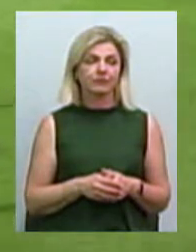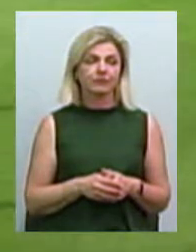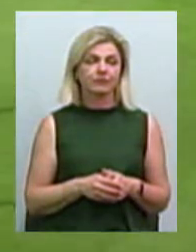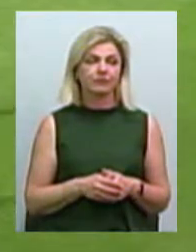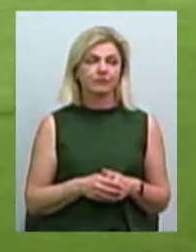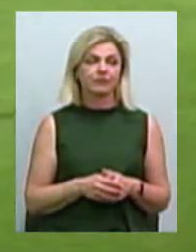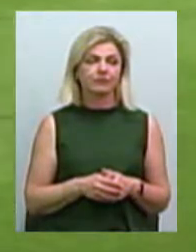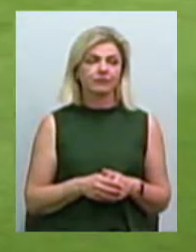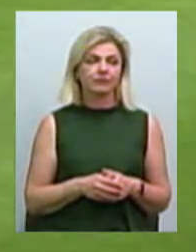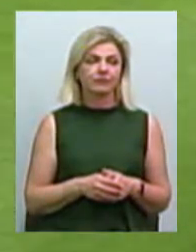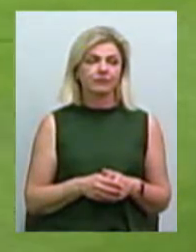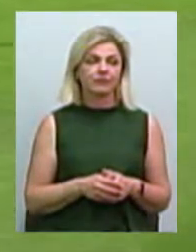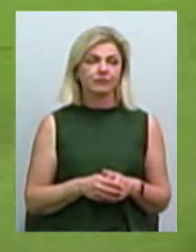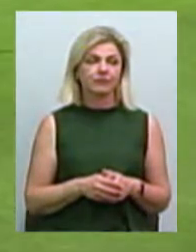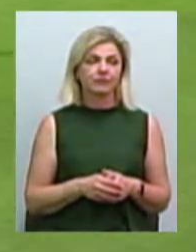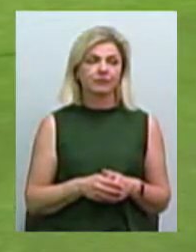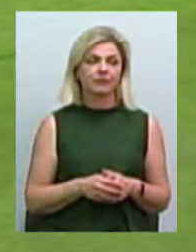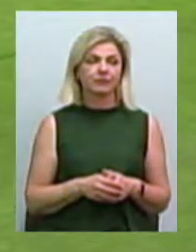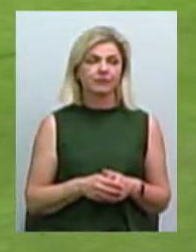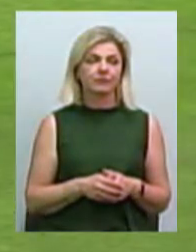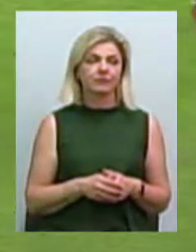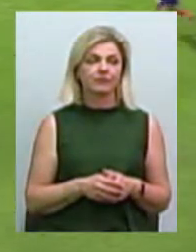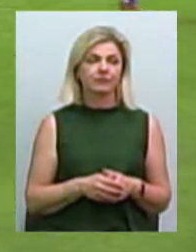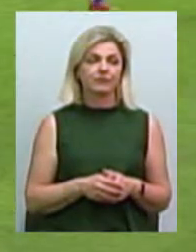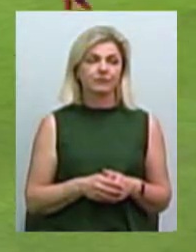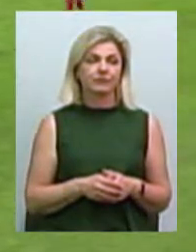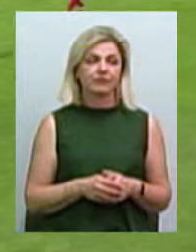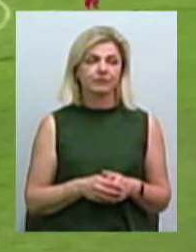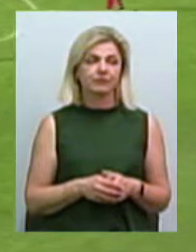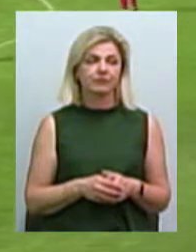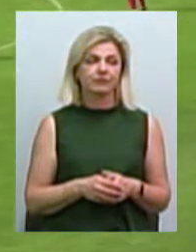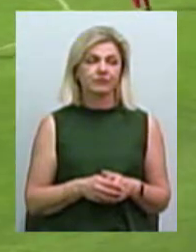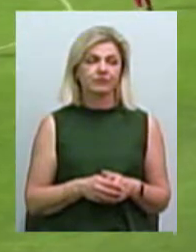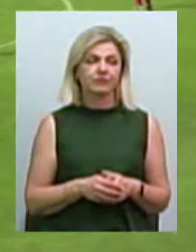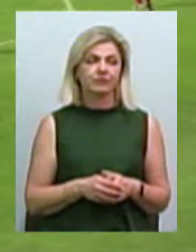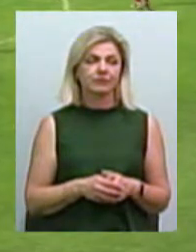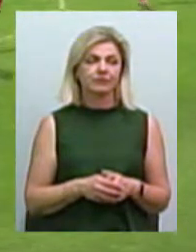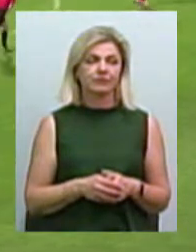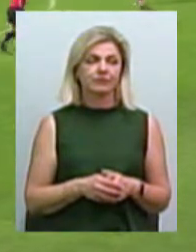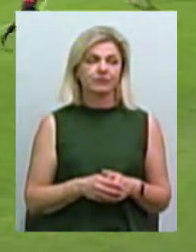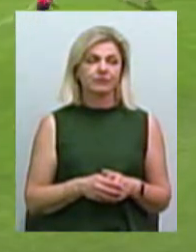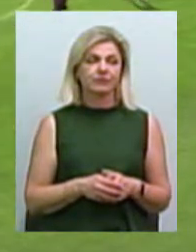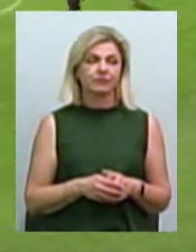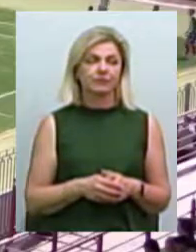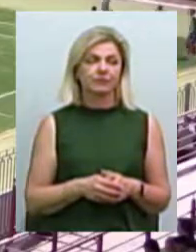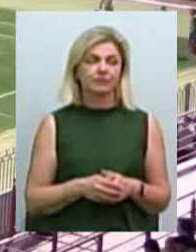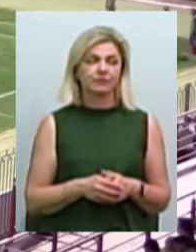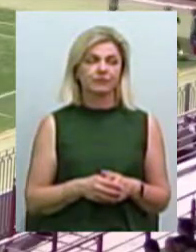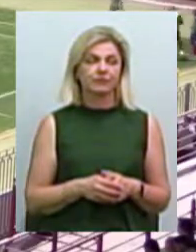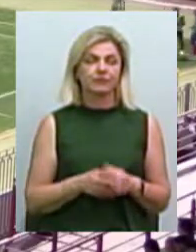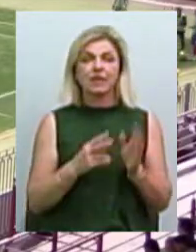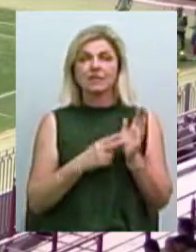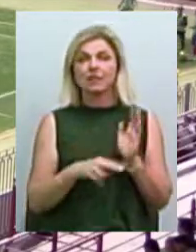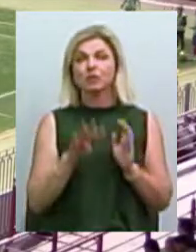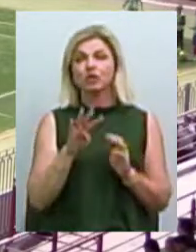прострілу Владислав Войцеховський скинув під удар Андрію Ковальову, але з ударом капітана впорався голкіпер оболоні Назарій Федорівський. На